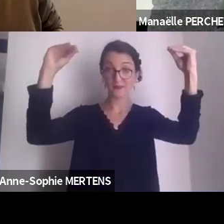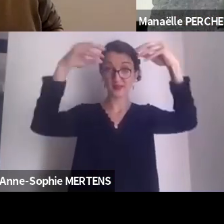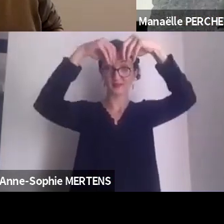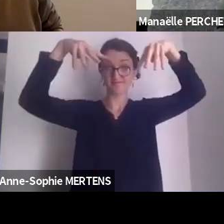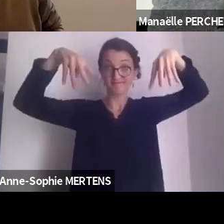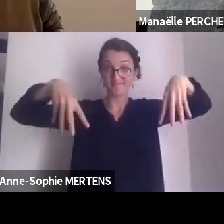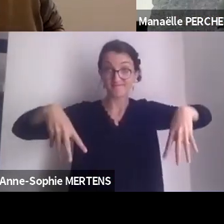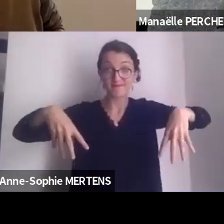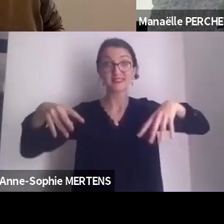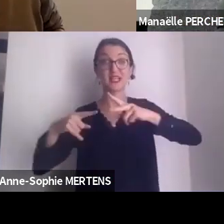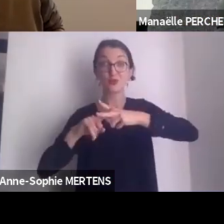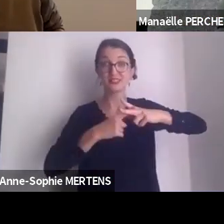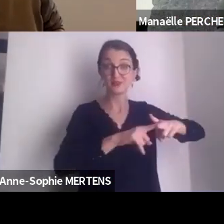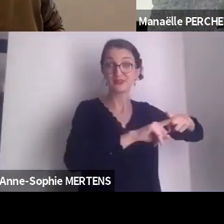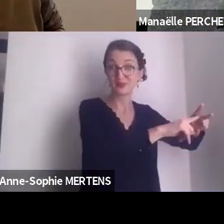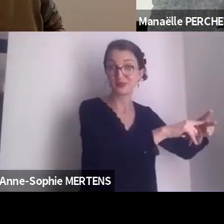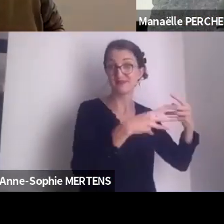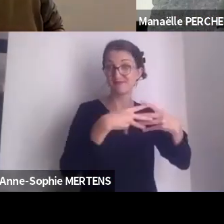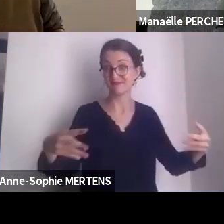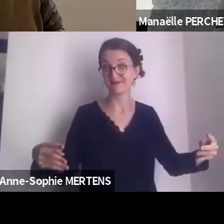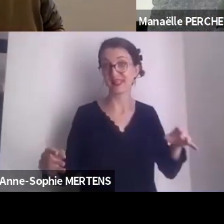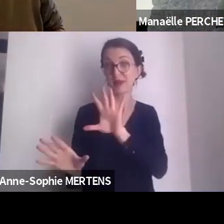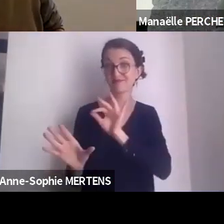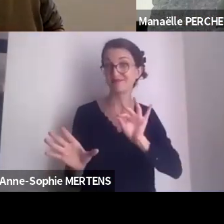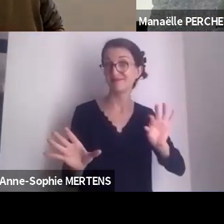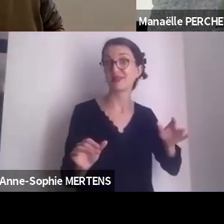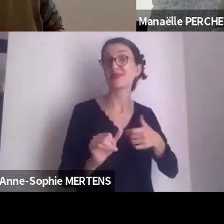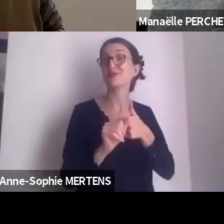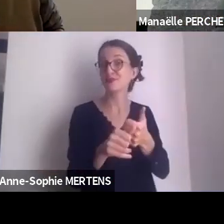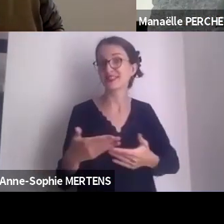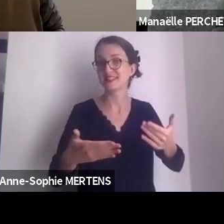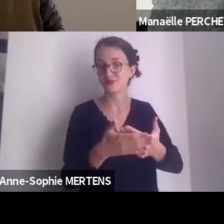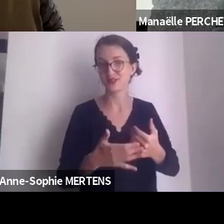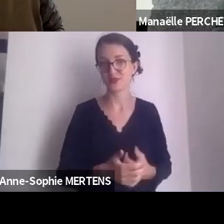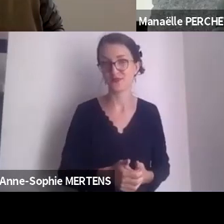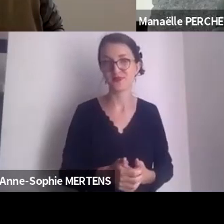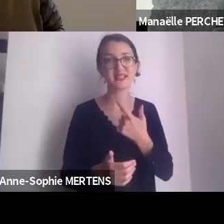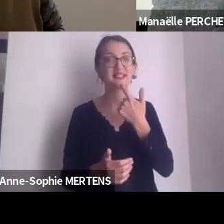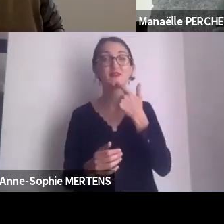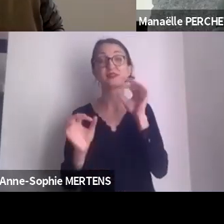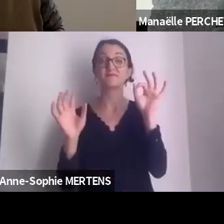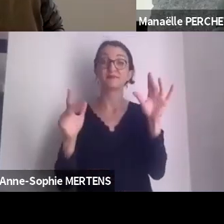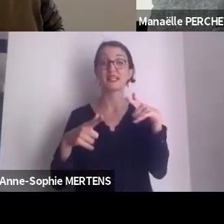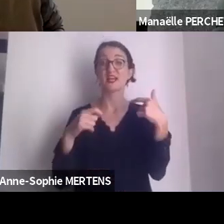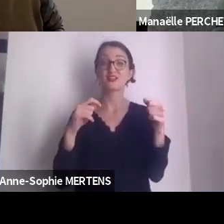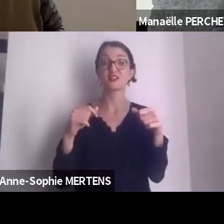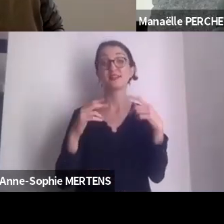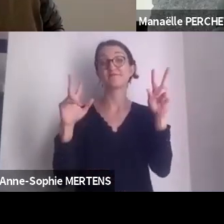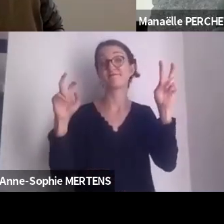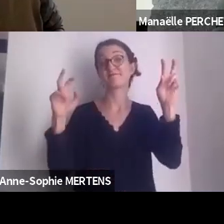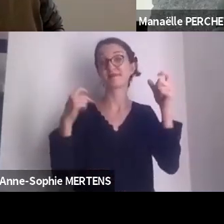s'enferme dans un outil en disant c'est absolument la Bible. C'est plutôt l'agilité et l'observation de son environnement et comment on s'y adapte, comment on l'accepte, qui